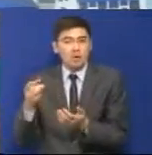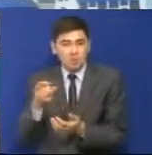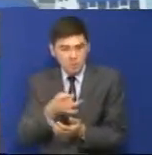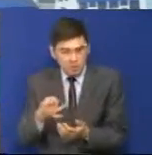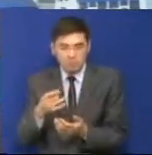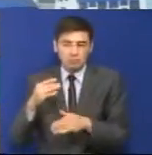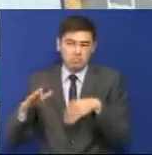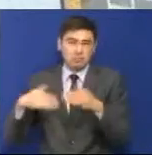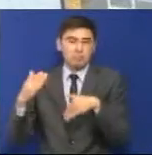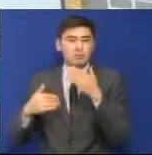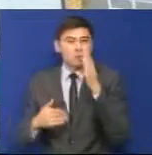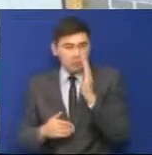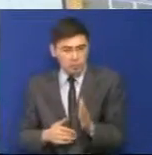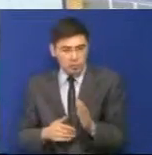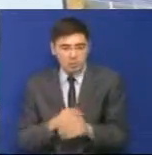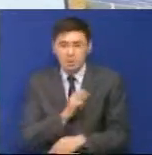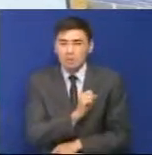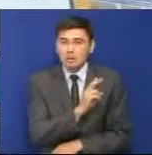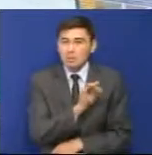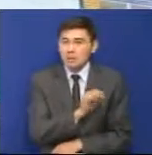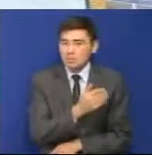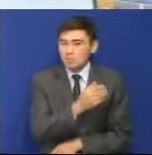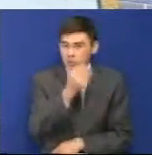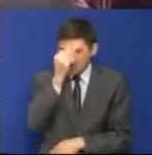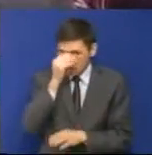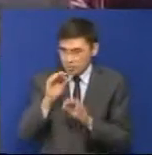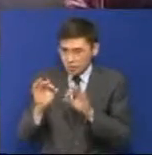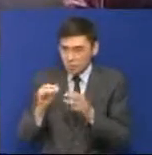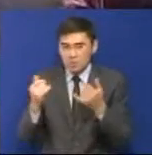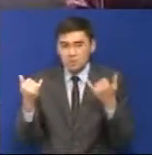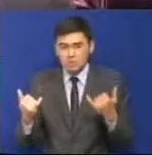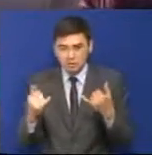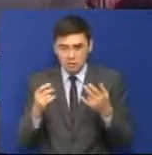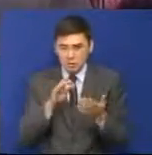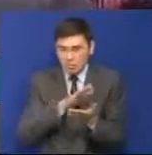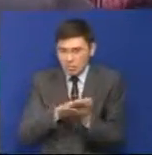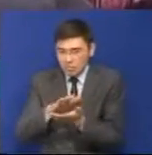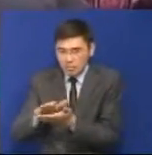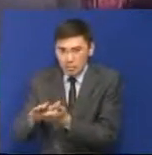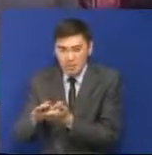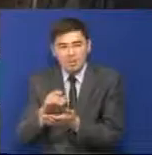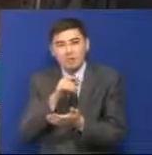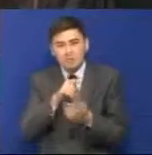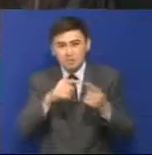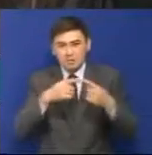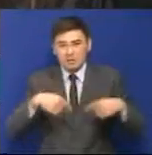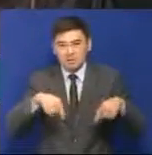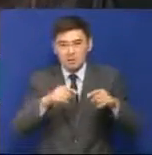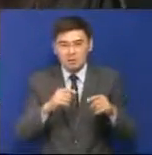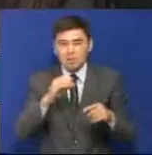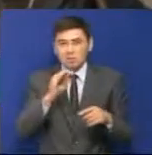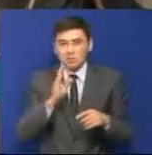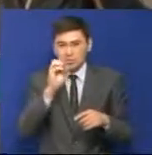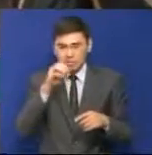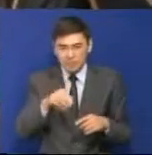дамитын болады. Қала әкімінің пікірінше, тұрғындардың тәртіп пен тазалықты қадағалайтын жергілікті қоғамдық кеңес ұйымдастыру